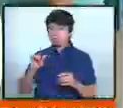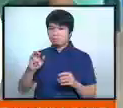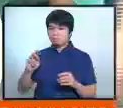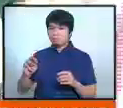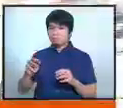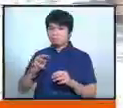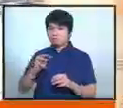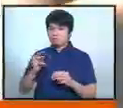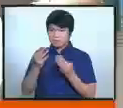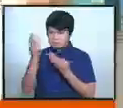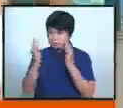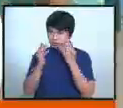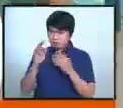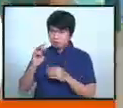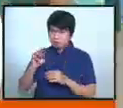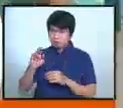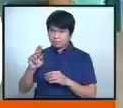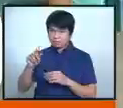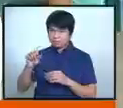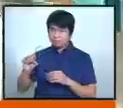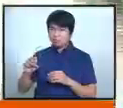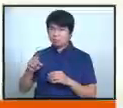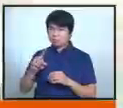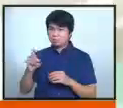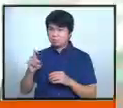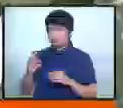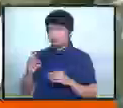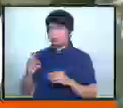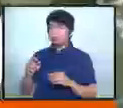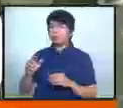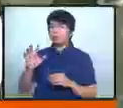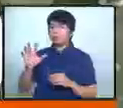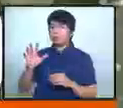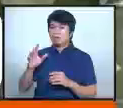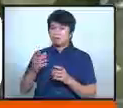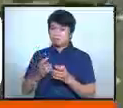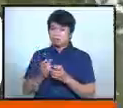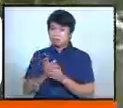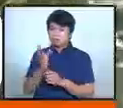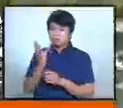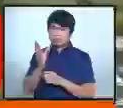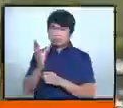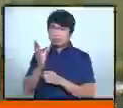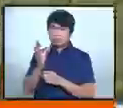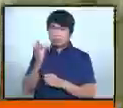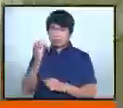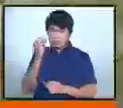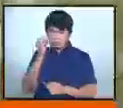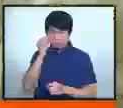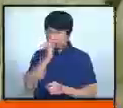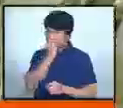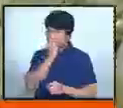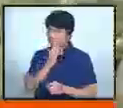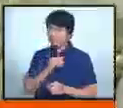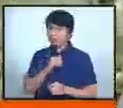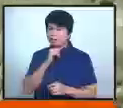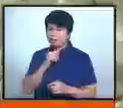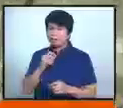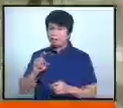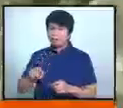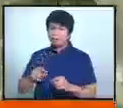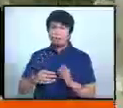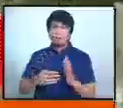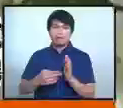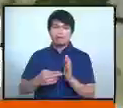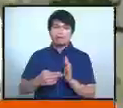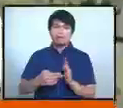700 pesos naman ang limang bundle ng orchids. Tingin ng ilang tindero, hindi na nila kinakailangang magtaas ng presyo sa